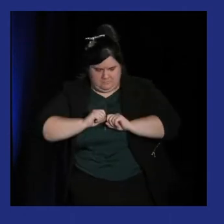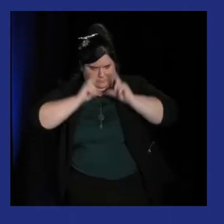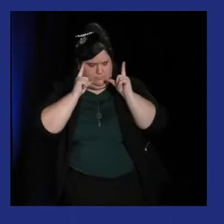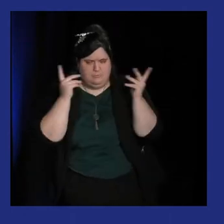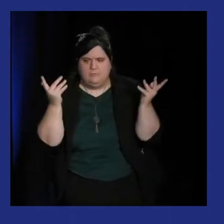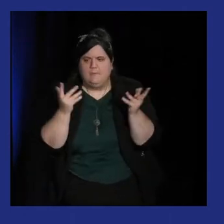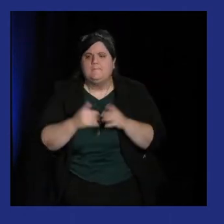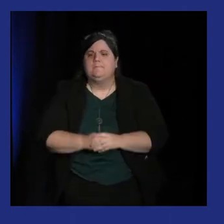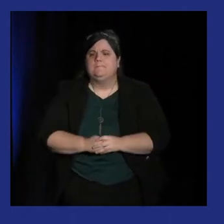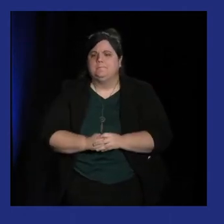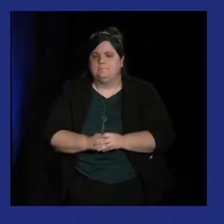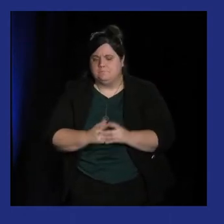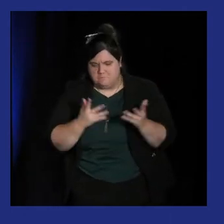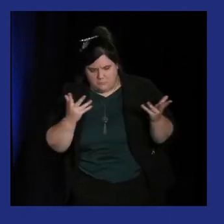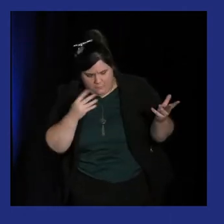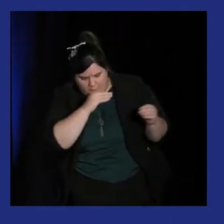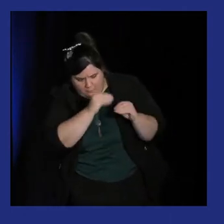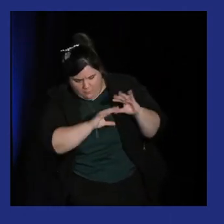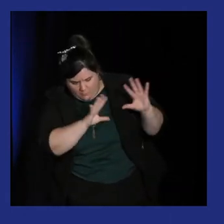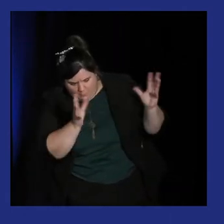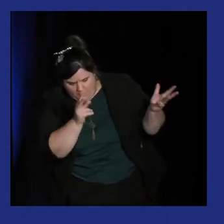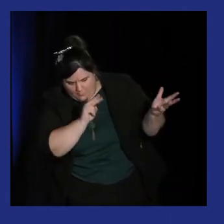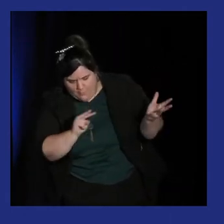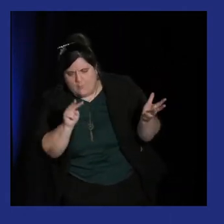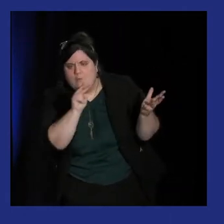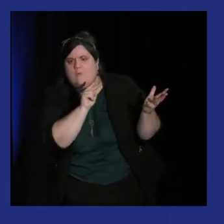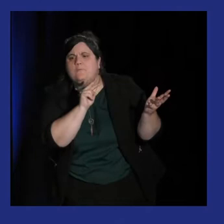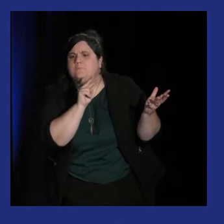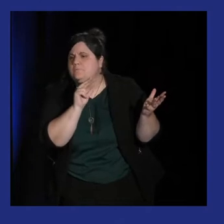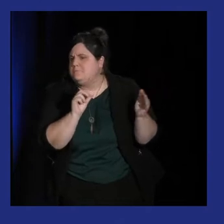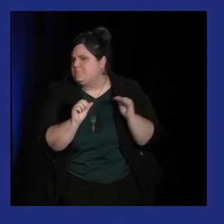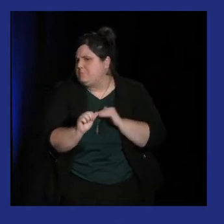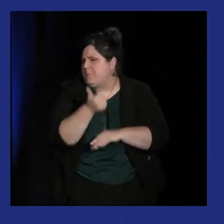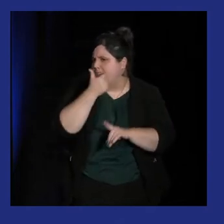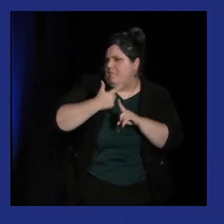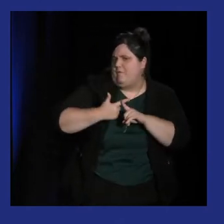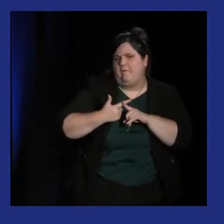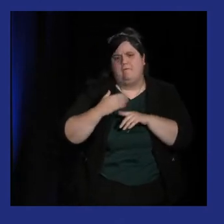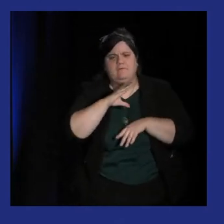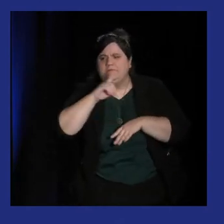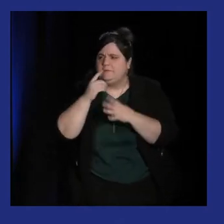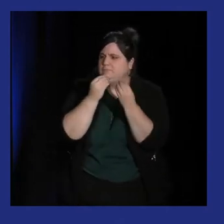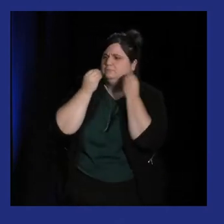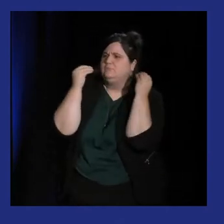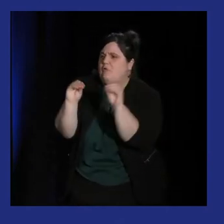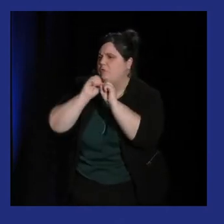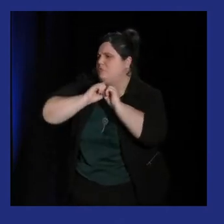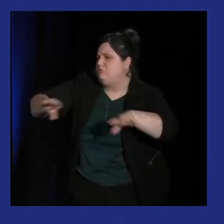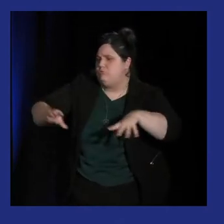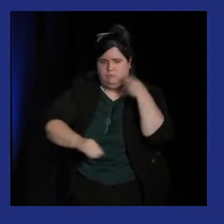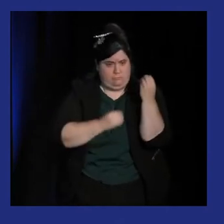c'est que bon à l'échelle mondiale les premières éditions de musique de jeu les premiers concerts de musique de jeu on en a parlé